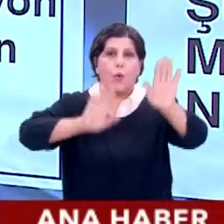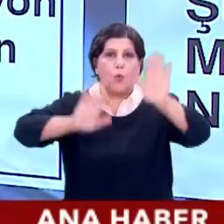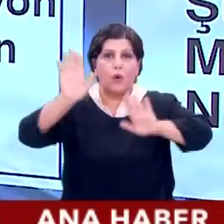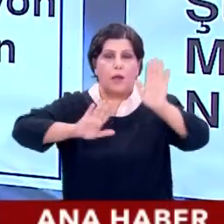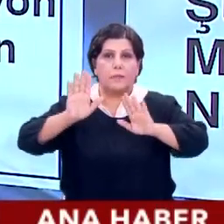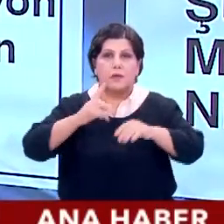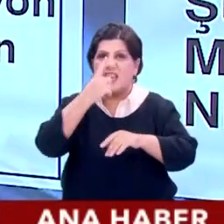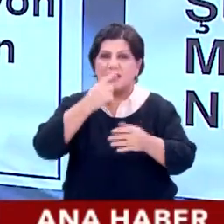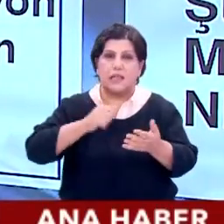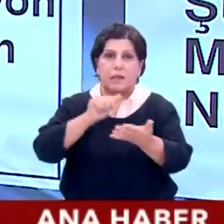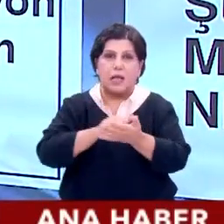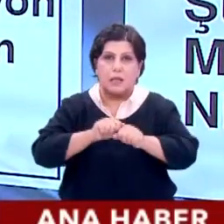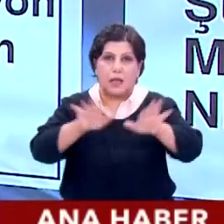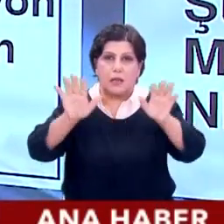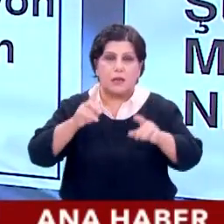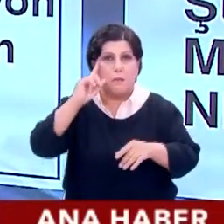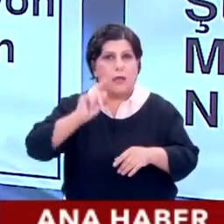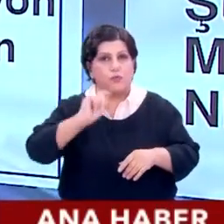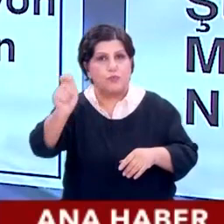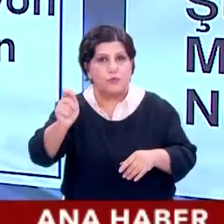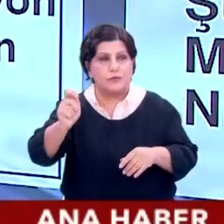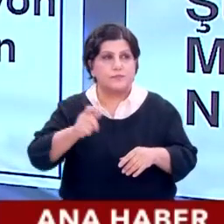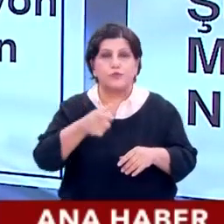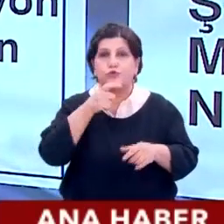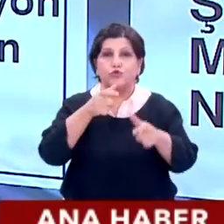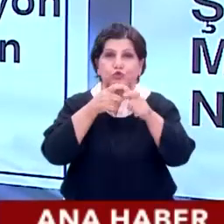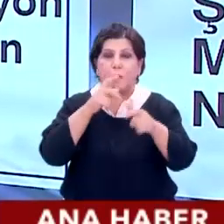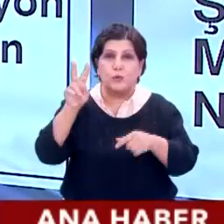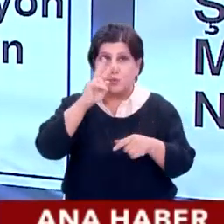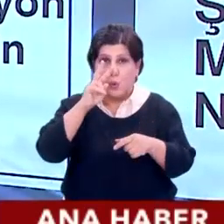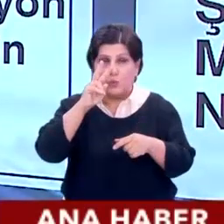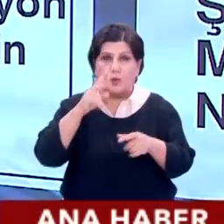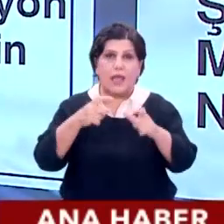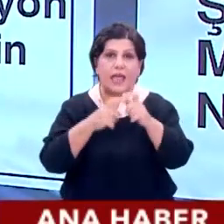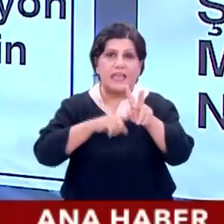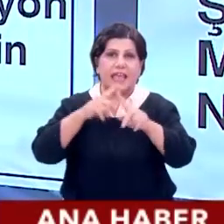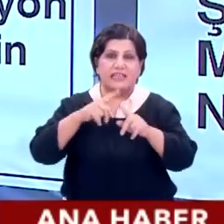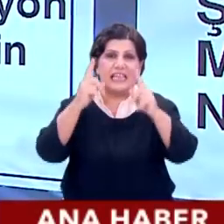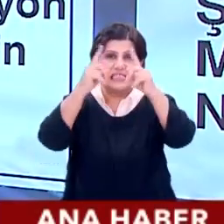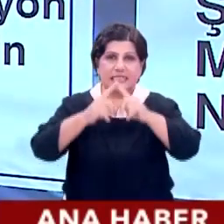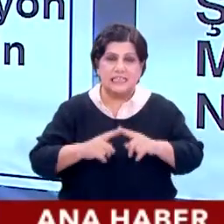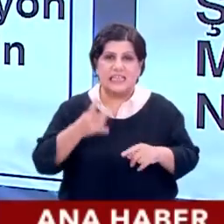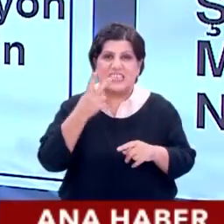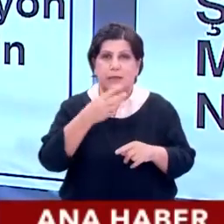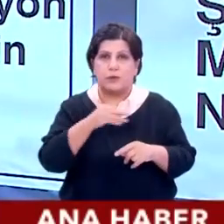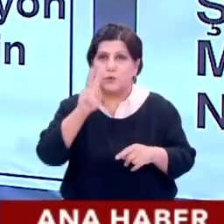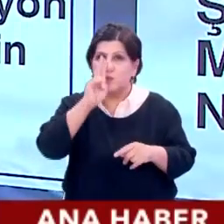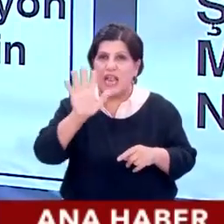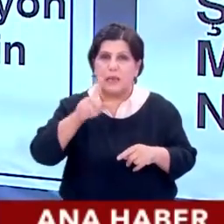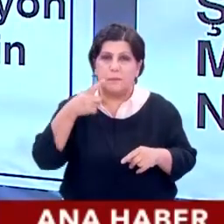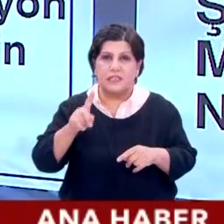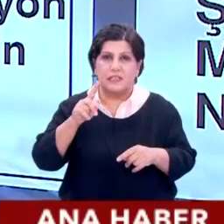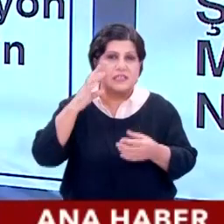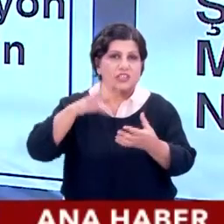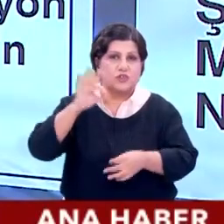Resmi Gazete başvuru Şubat sonu ile eyt'li sayısı 2 milyon 250